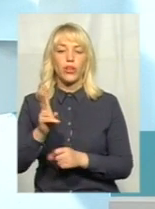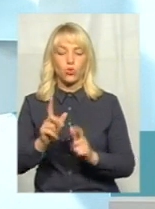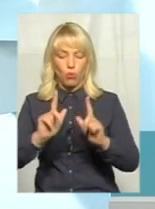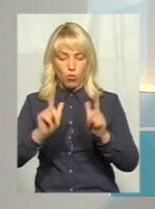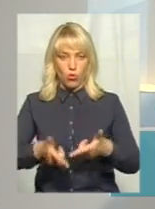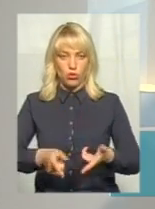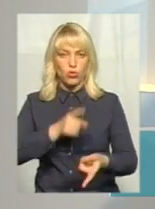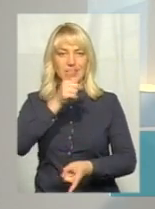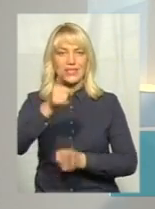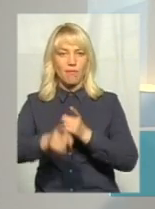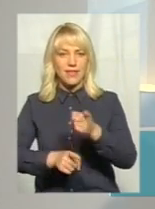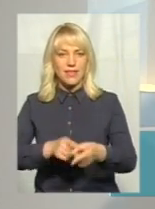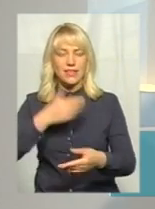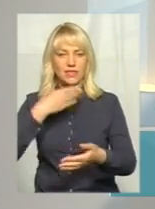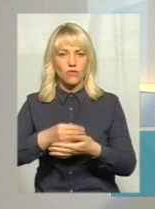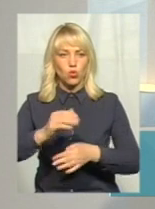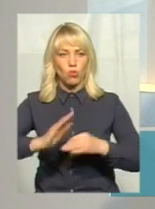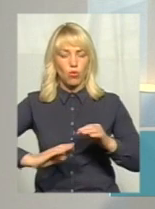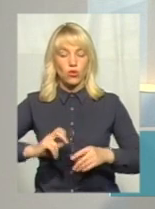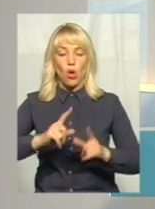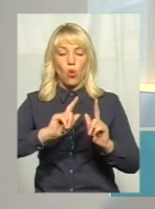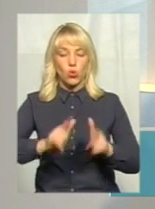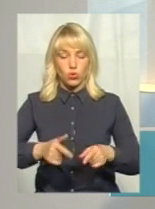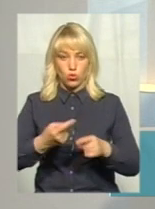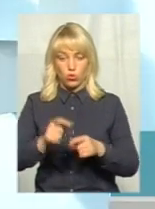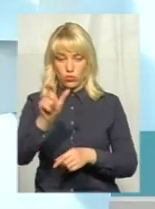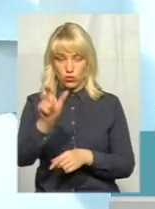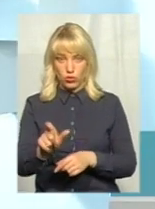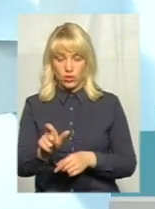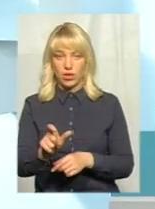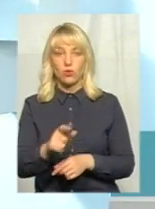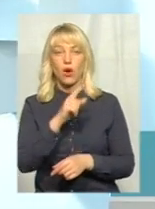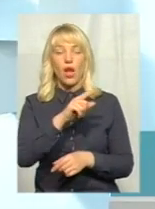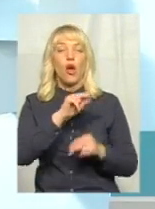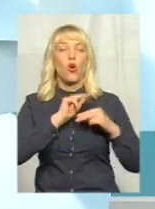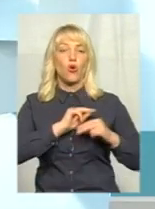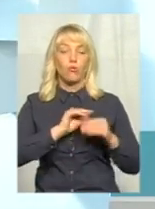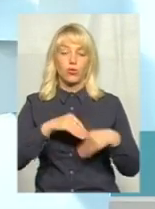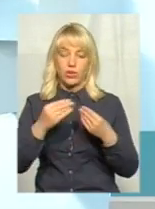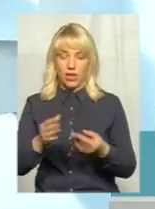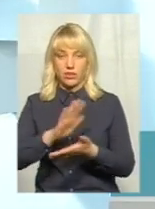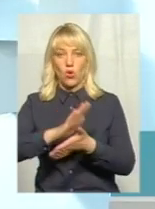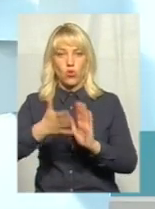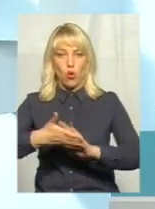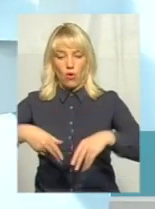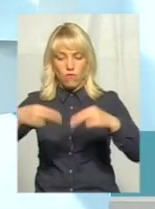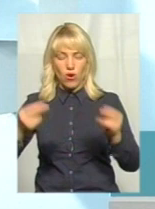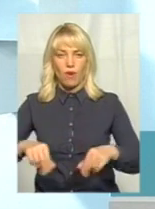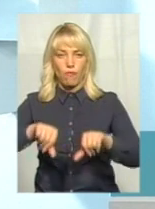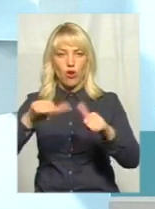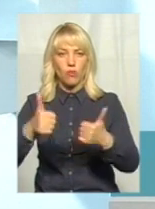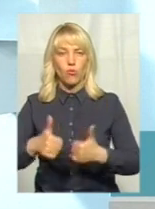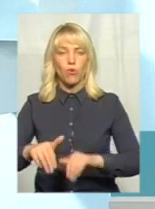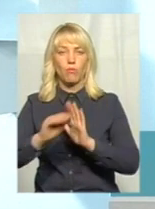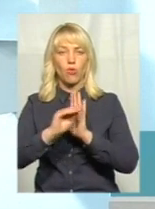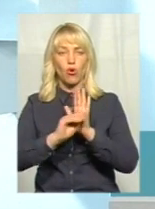свою професію, узгоджуємо цих кандидатур з роботодавцями, укладаємо відповідні договори, формуємо програму навчання під